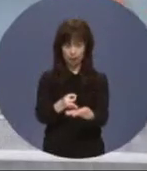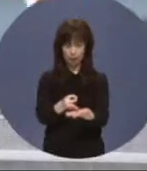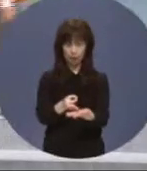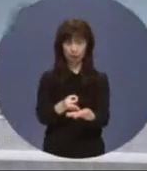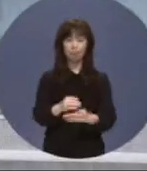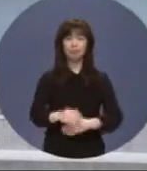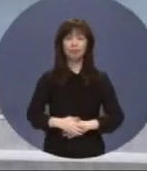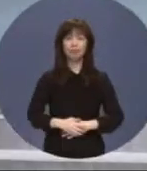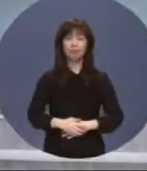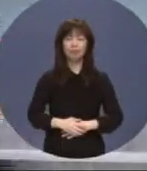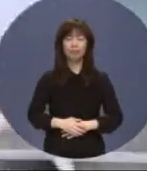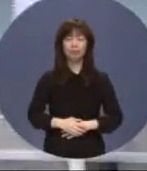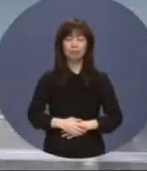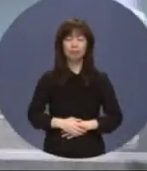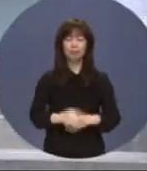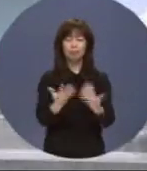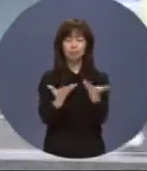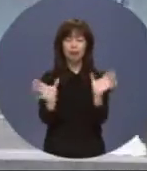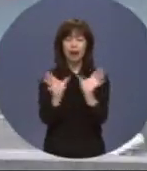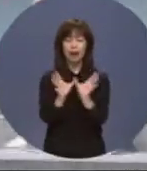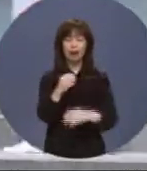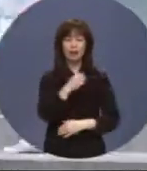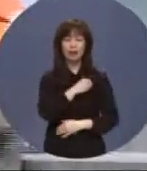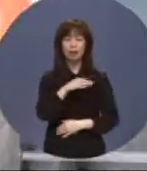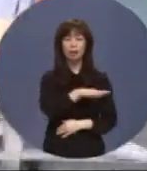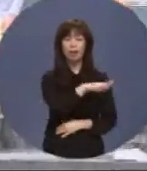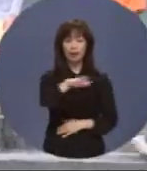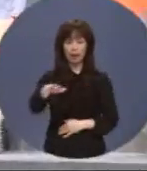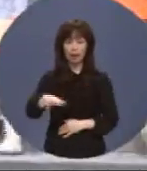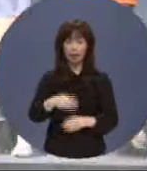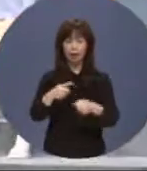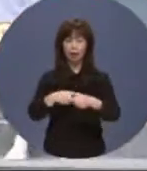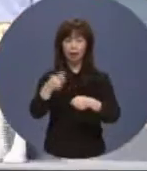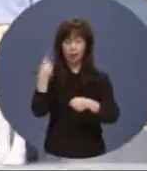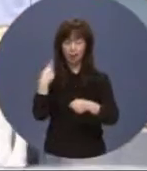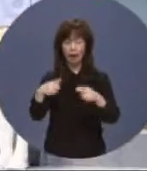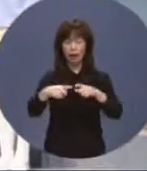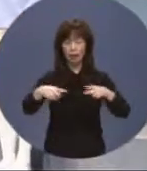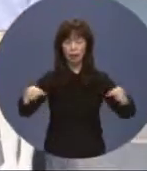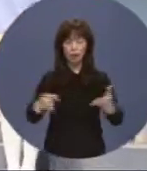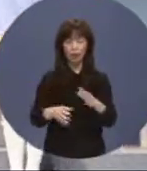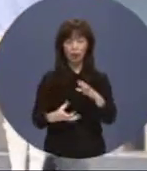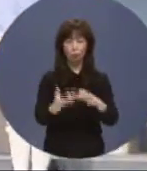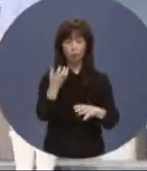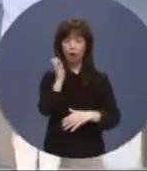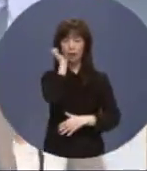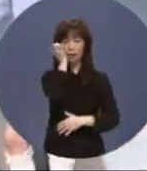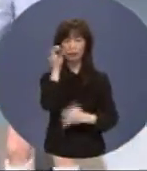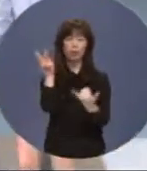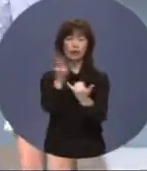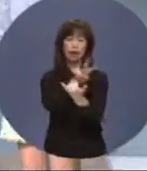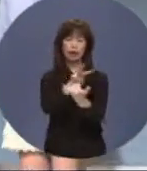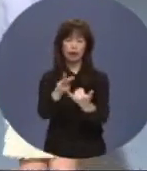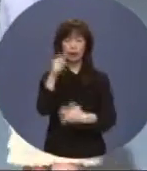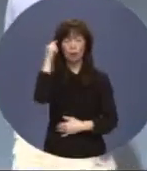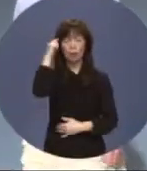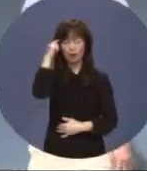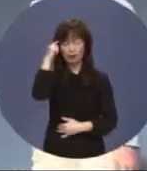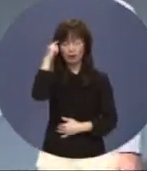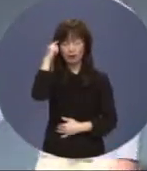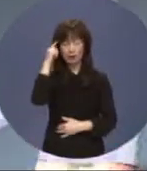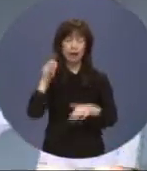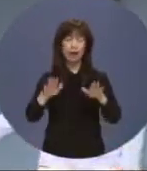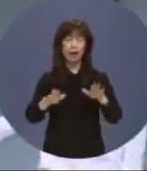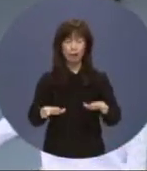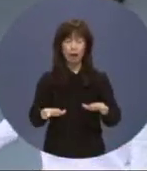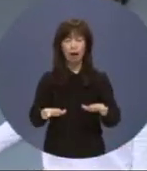団員の皆さんは去年日本を襲った水による災害を思い起こし、今は